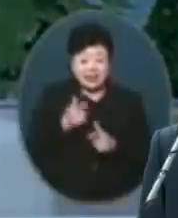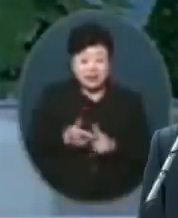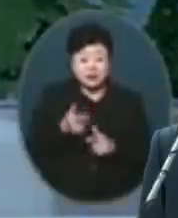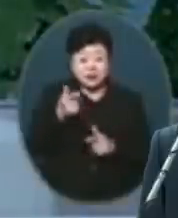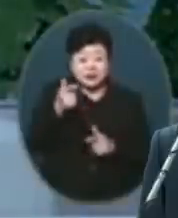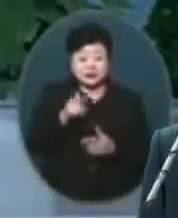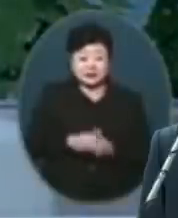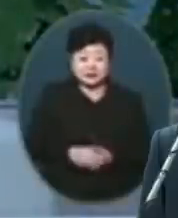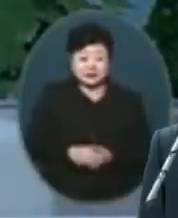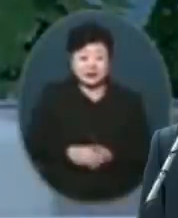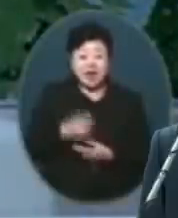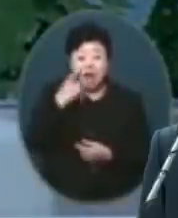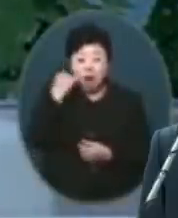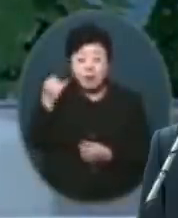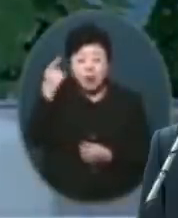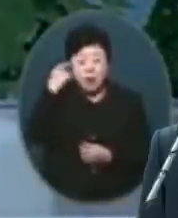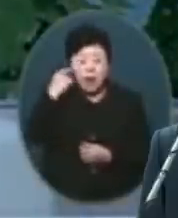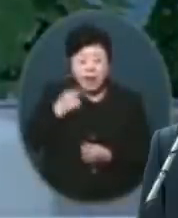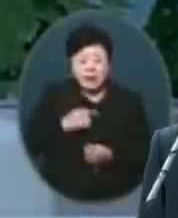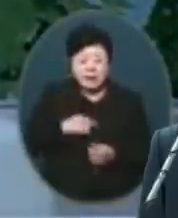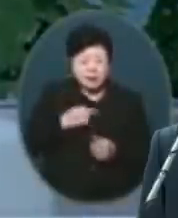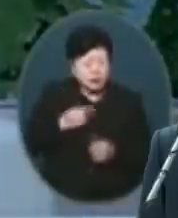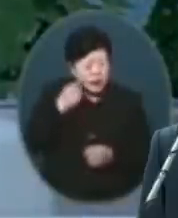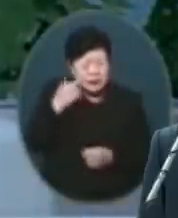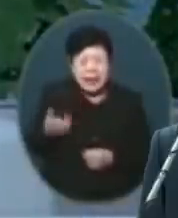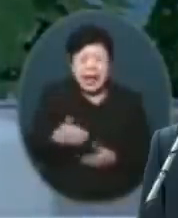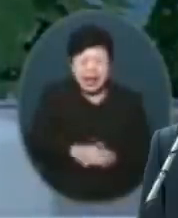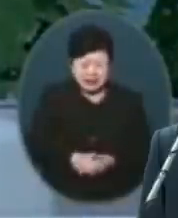예수님이 어머니 왜 나에게 부탁을 합니까?